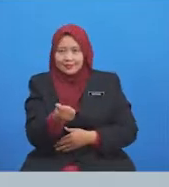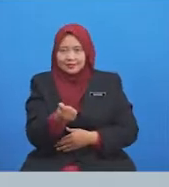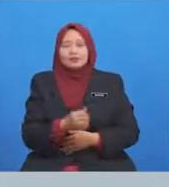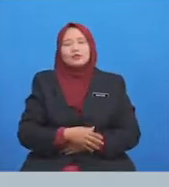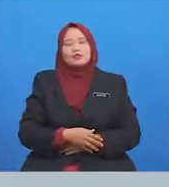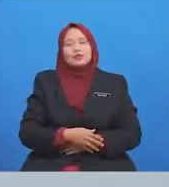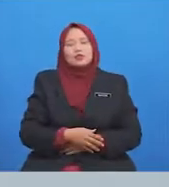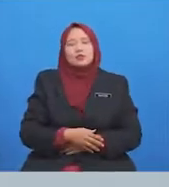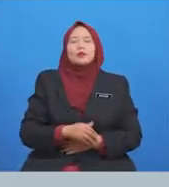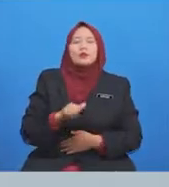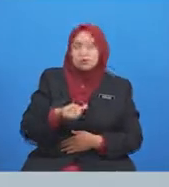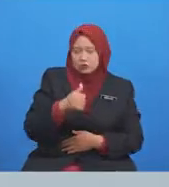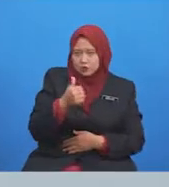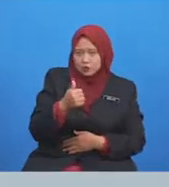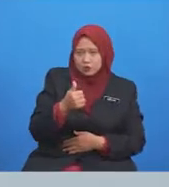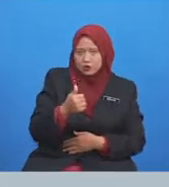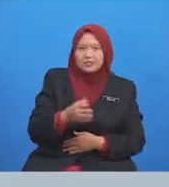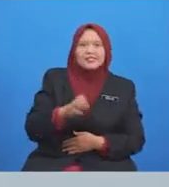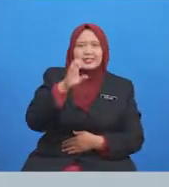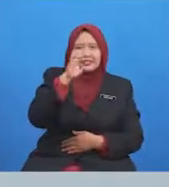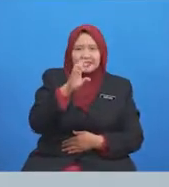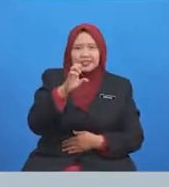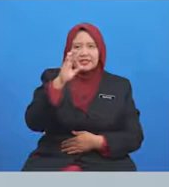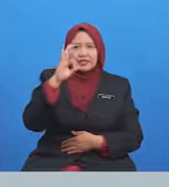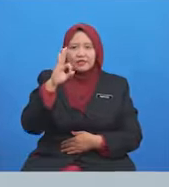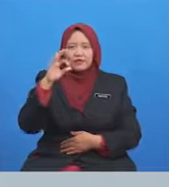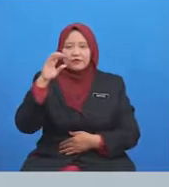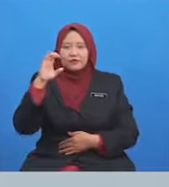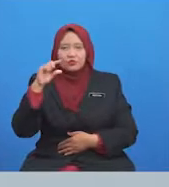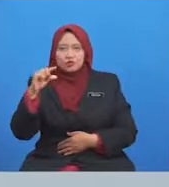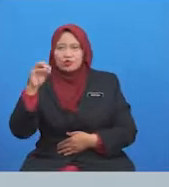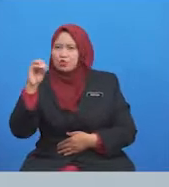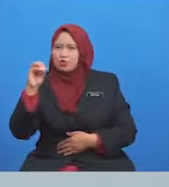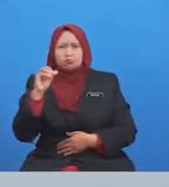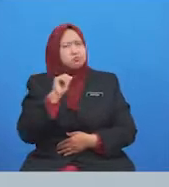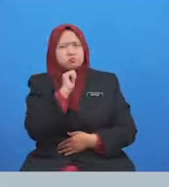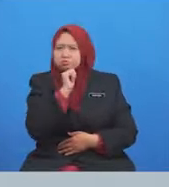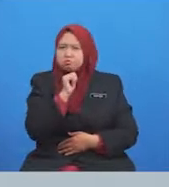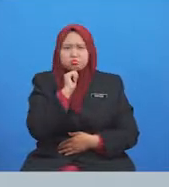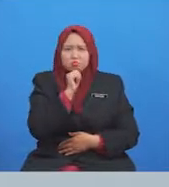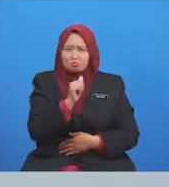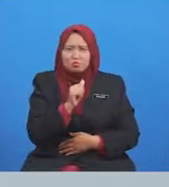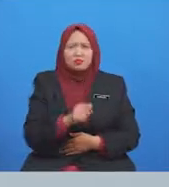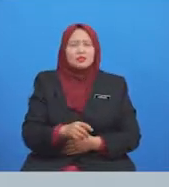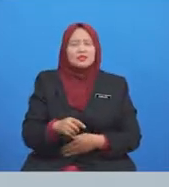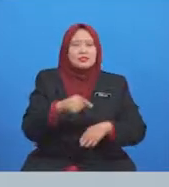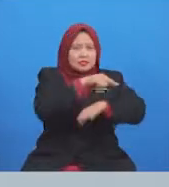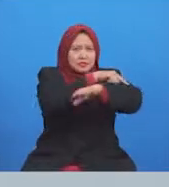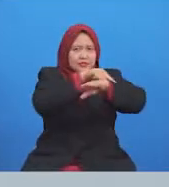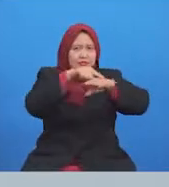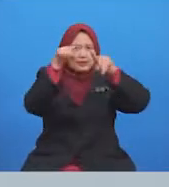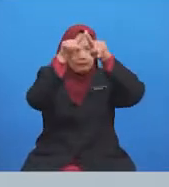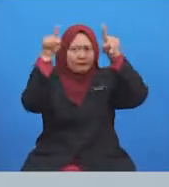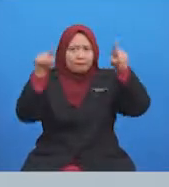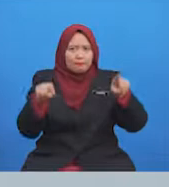Bagus. Sisi 4 EFGO juga merupakan bukan sisi 4 kitaran